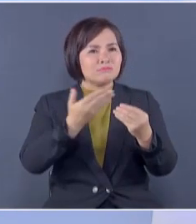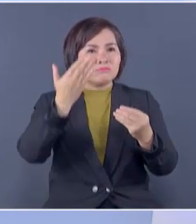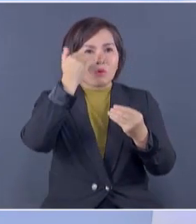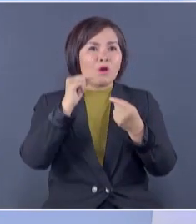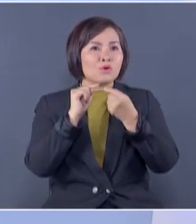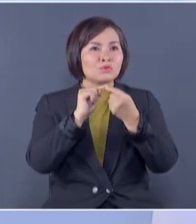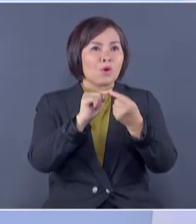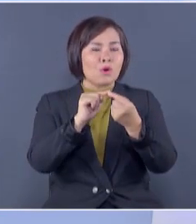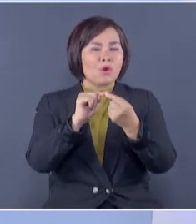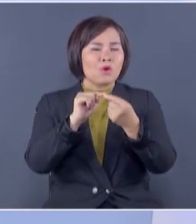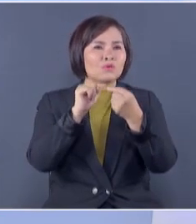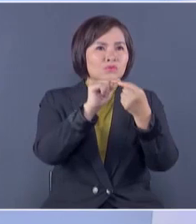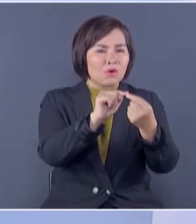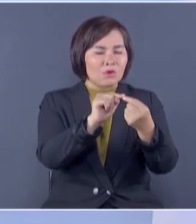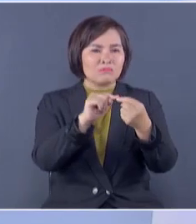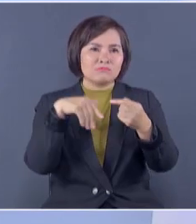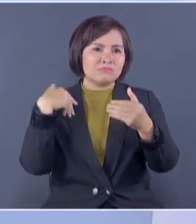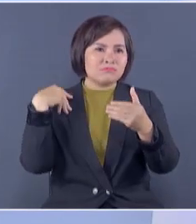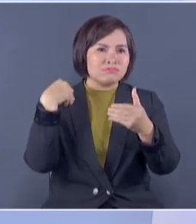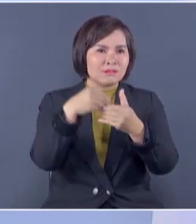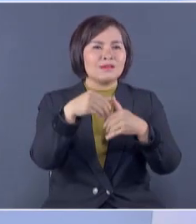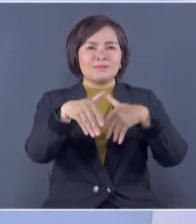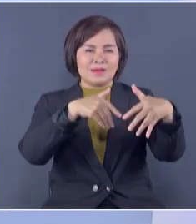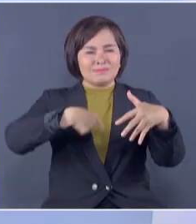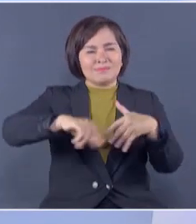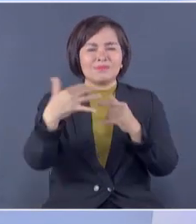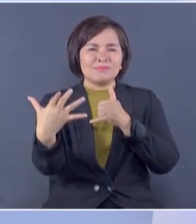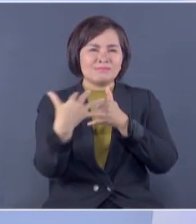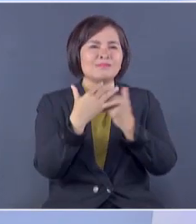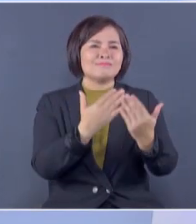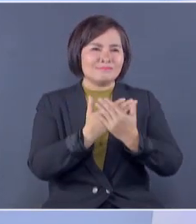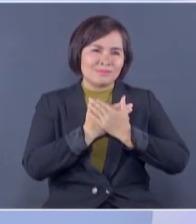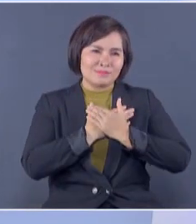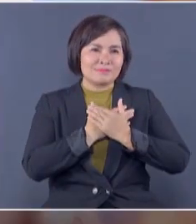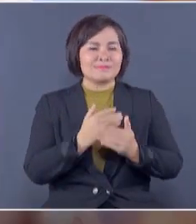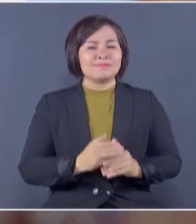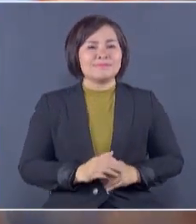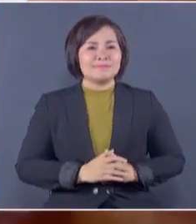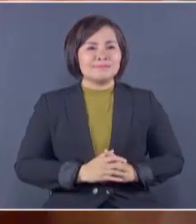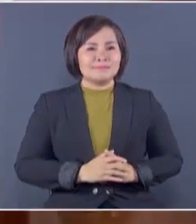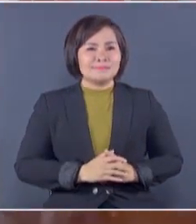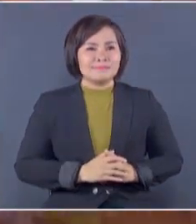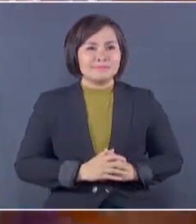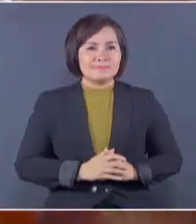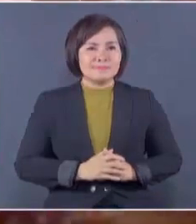ต่อจากรุ่นหนึ่งส่งต่ออีกรุ่นหนึ่งจนชาวบ้านชาวช่องเขารักกันทั้งครอบครัวแล้วครับ